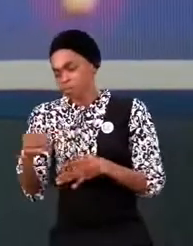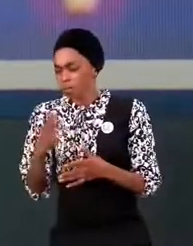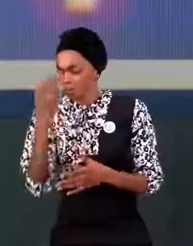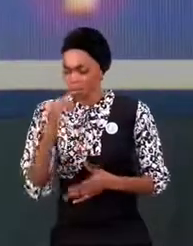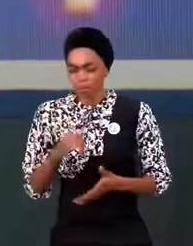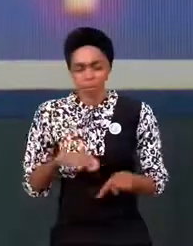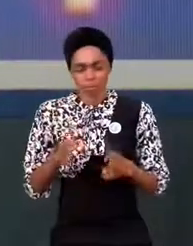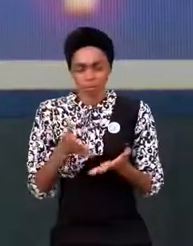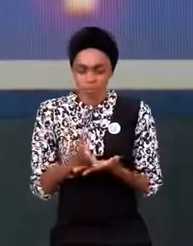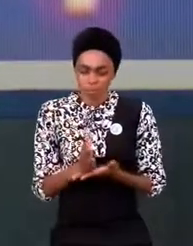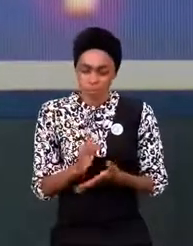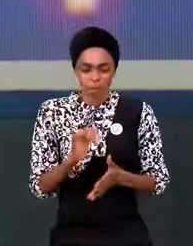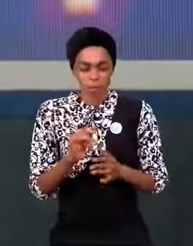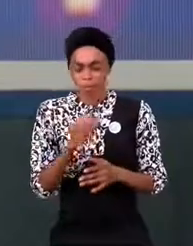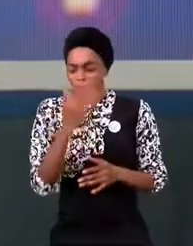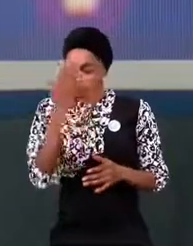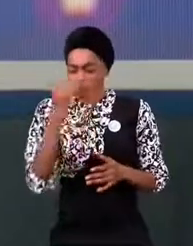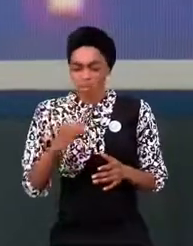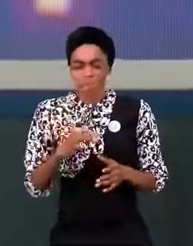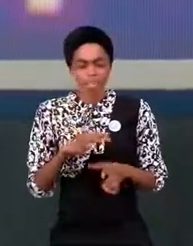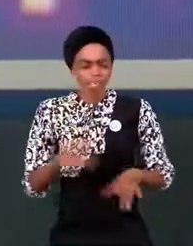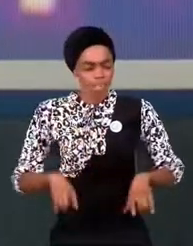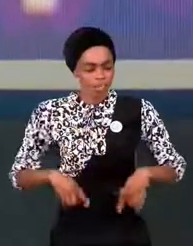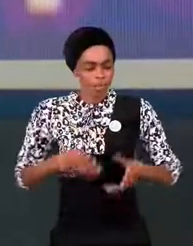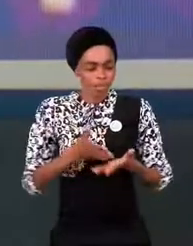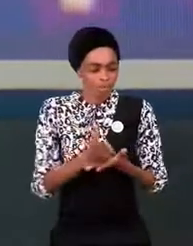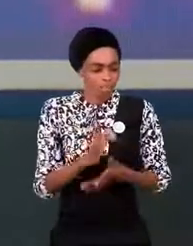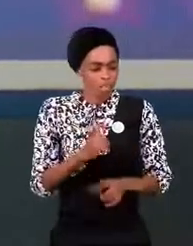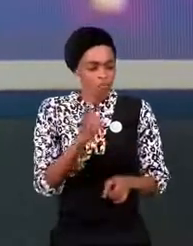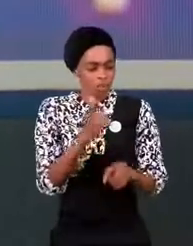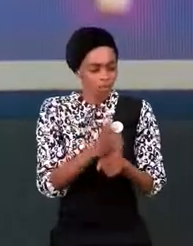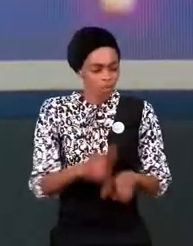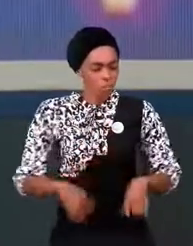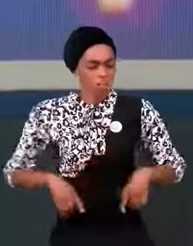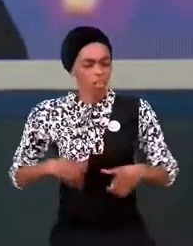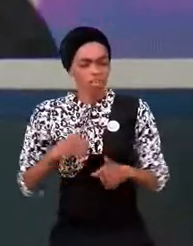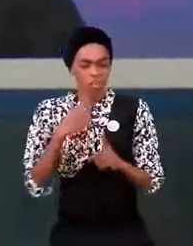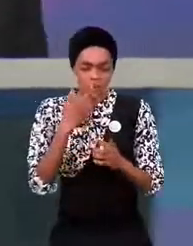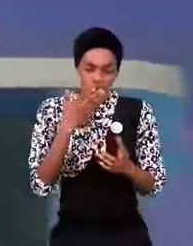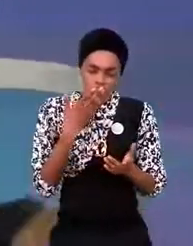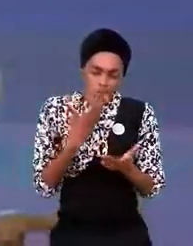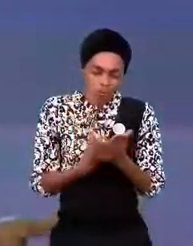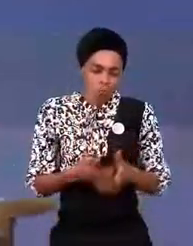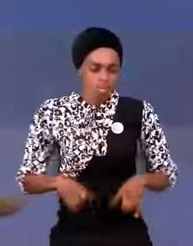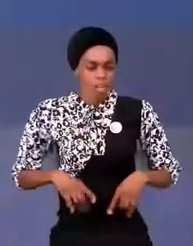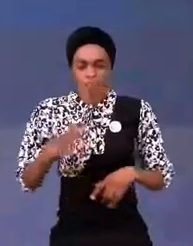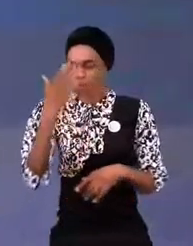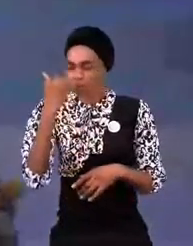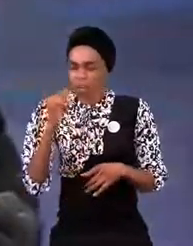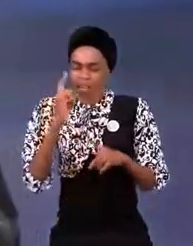Pourquoi est-ce que je ne mène pas une bonne vie, une vie positive? Pourquoi est-ce que je ne mène pas une vie